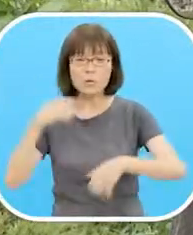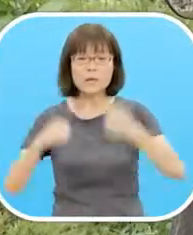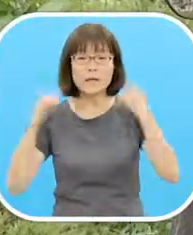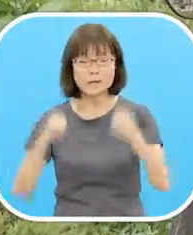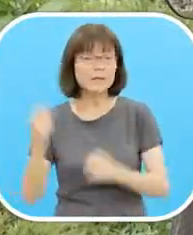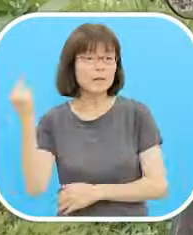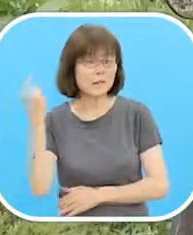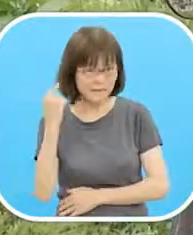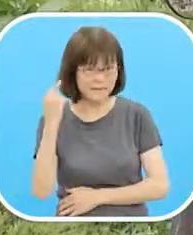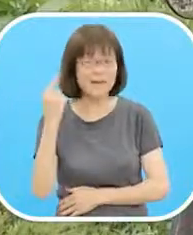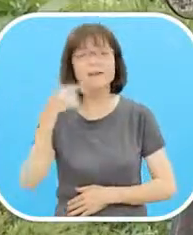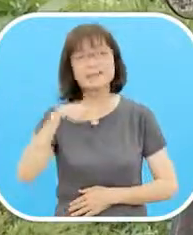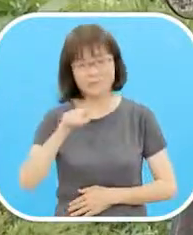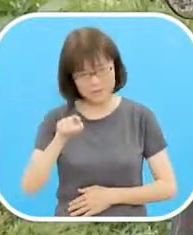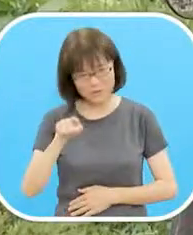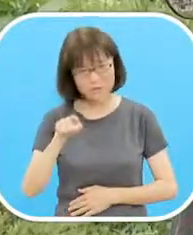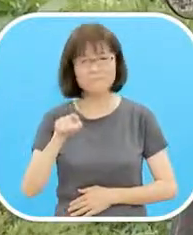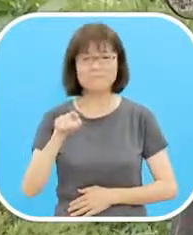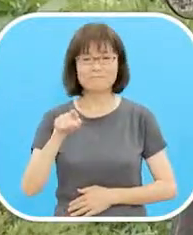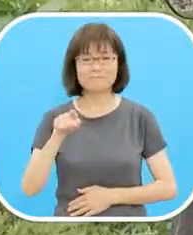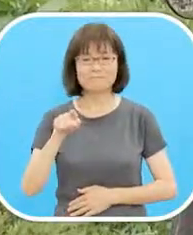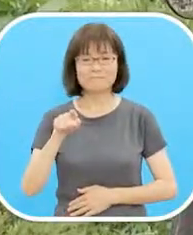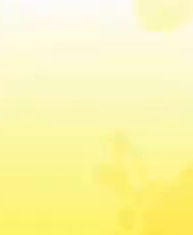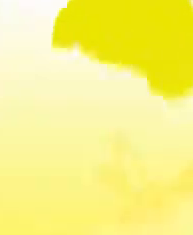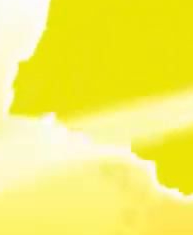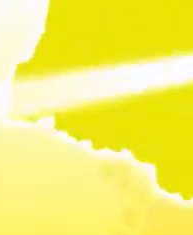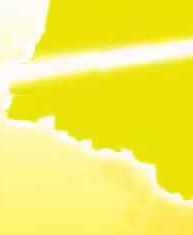がいるそうです。早速行ってみましょう。